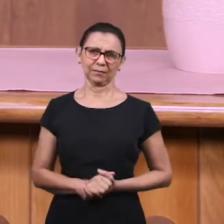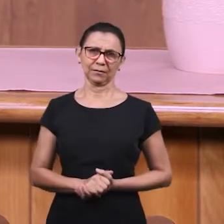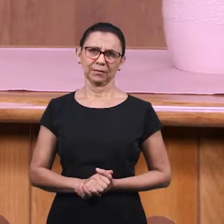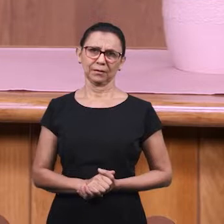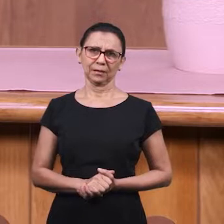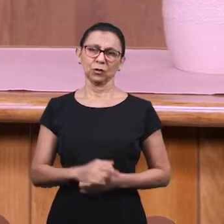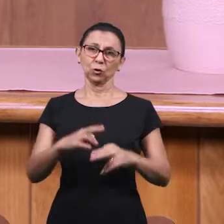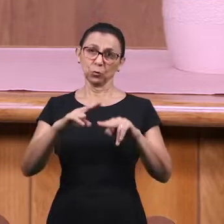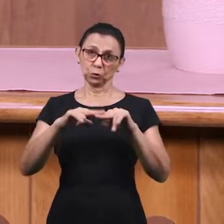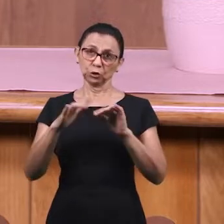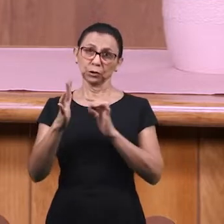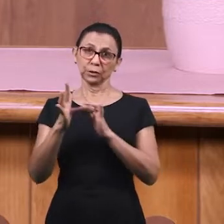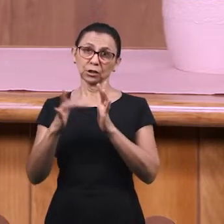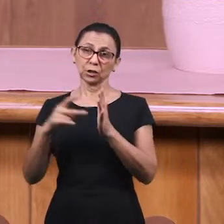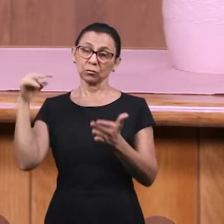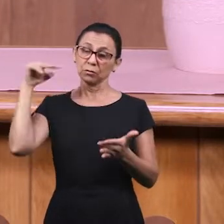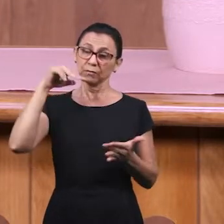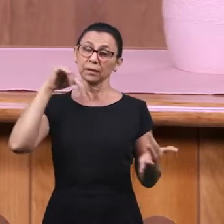пришел.